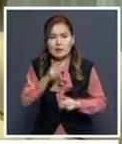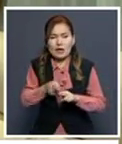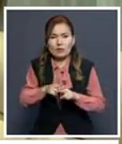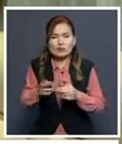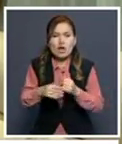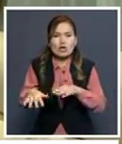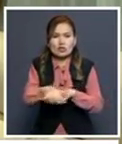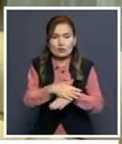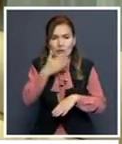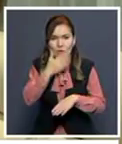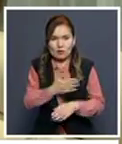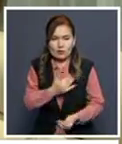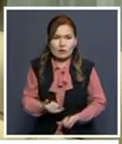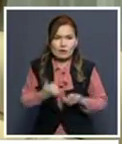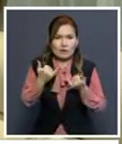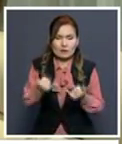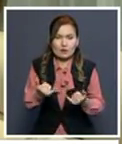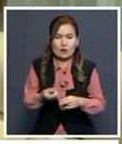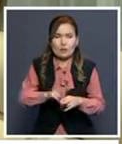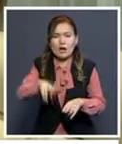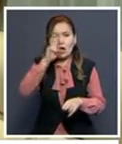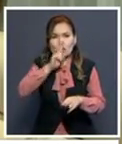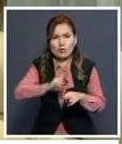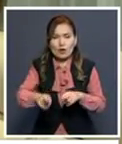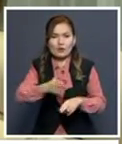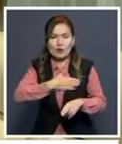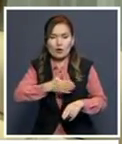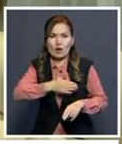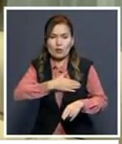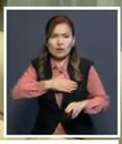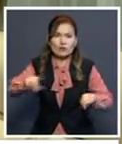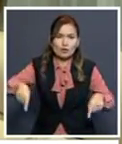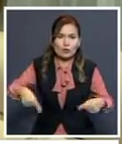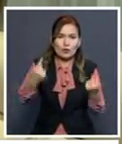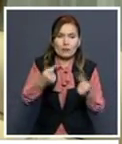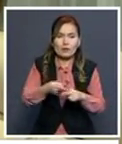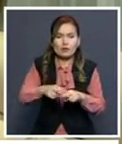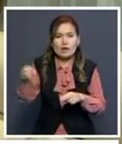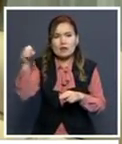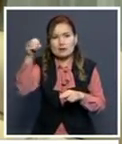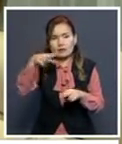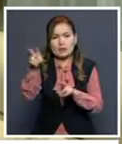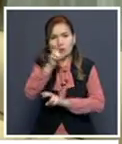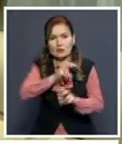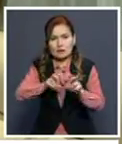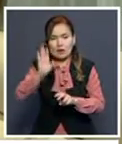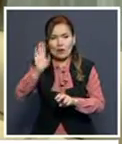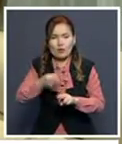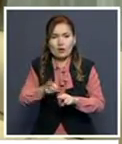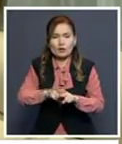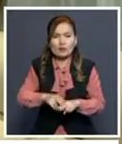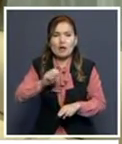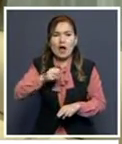өтем. Сол жоғалған рухымның нұрын шырағын іздеп өтем. Сол іздеген, сол тұнау